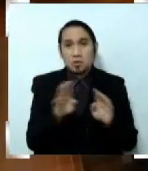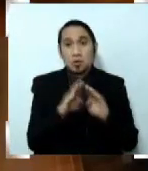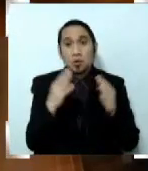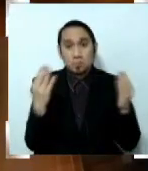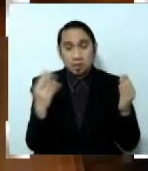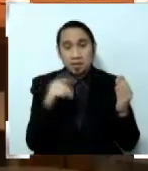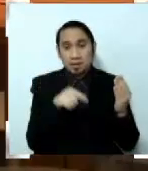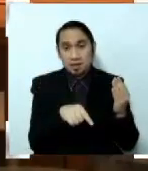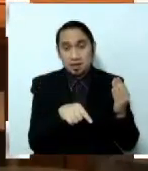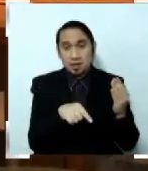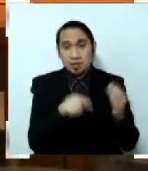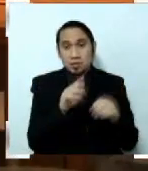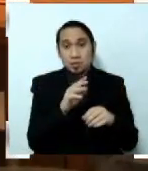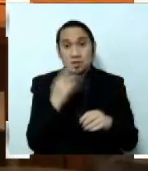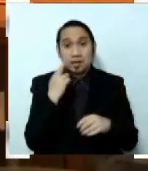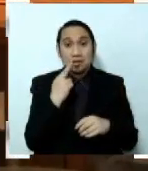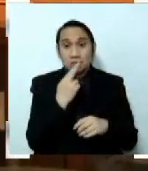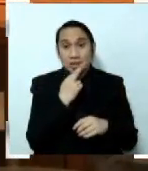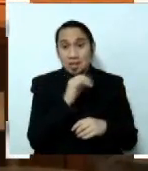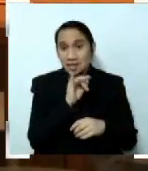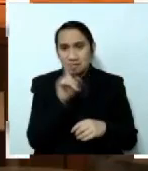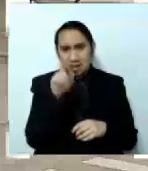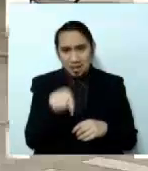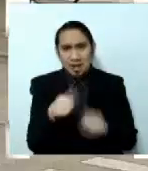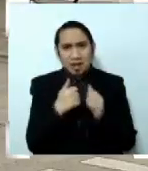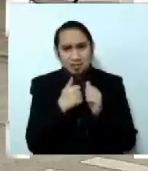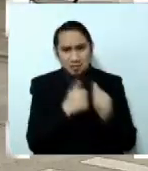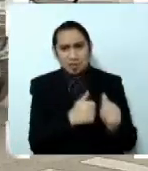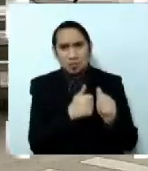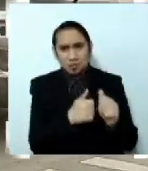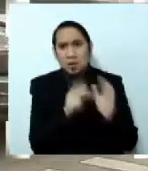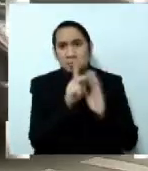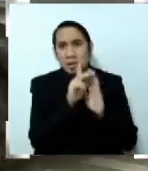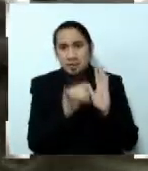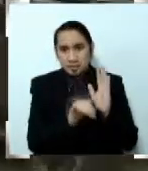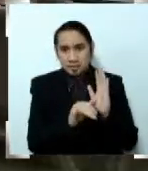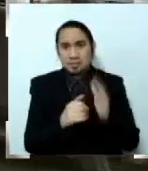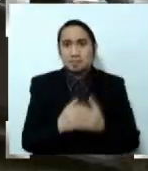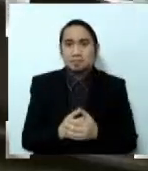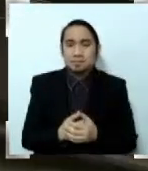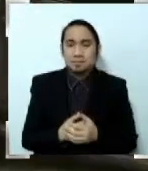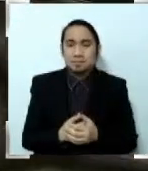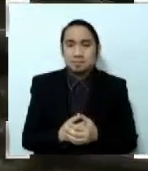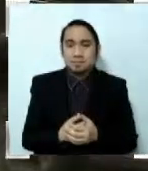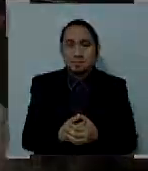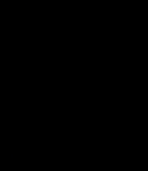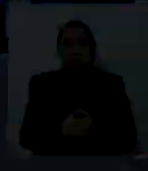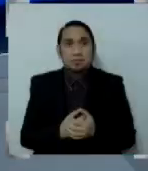ang susunod na sila sa minimum health protocols. Ako si Ivan Mayrina, ang inyong saksi.